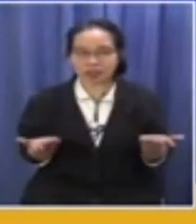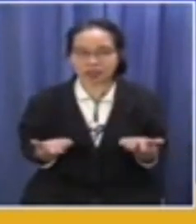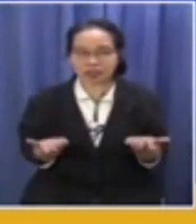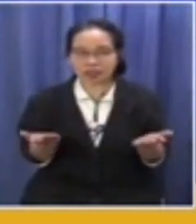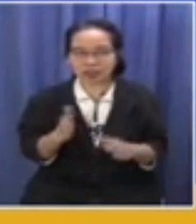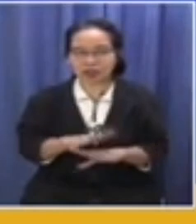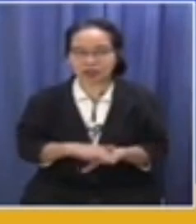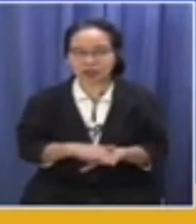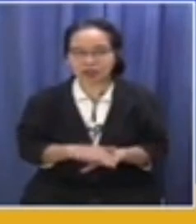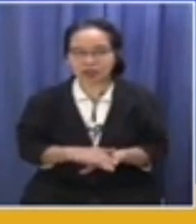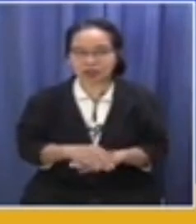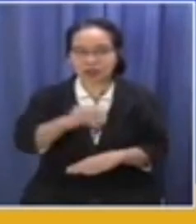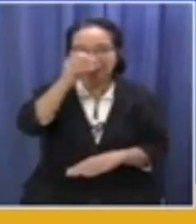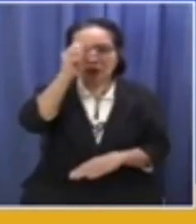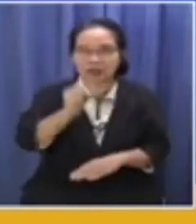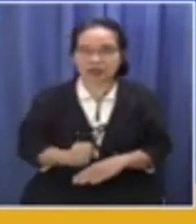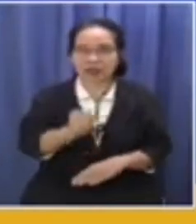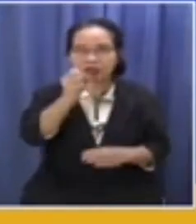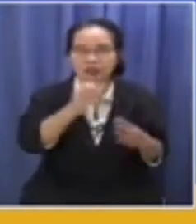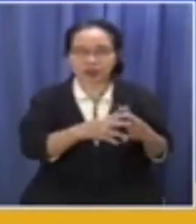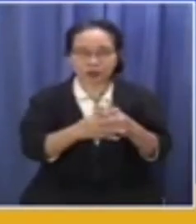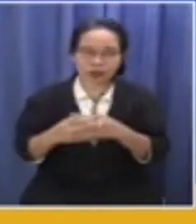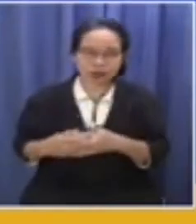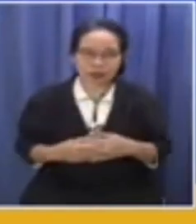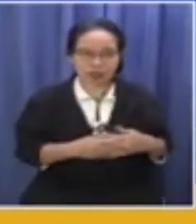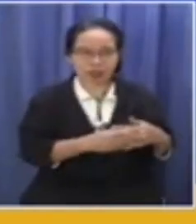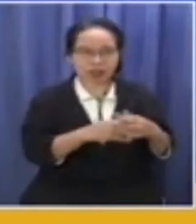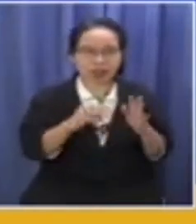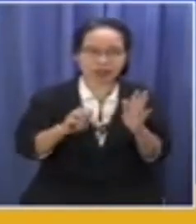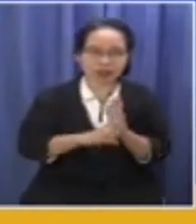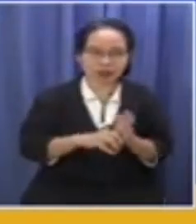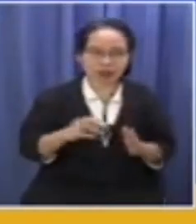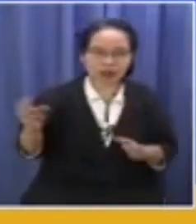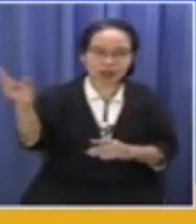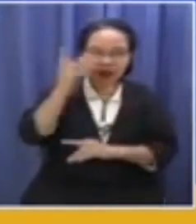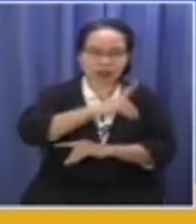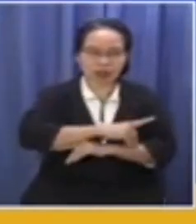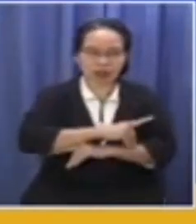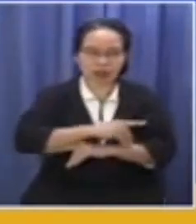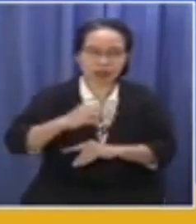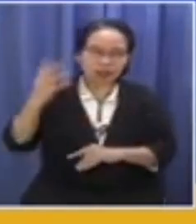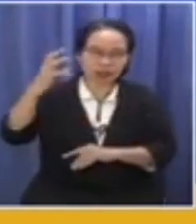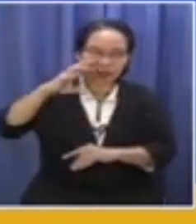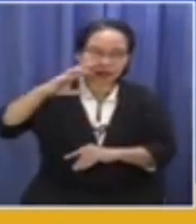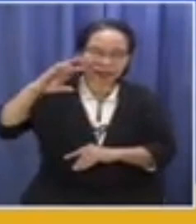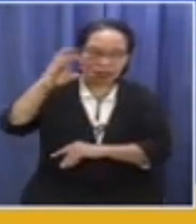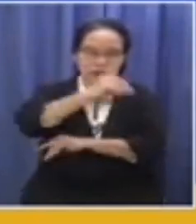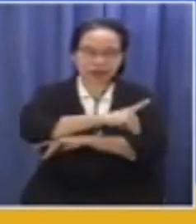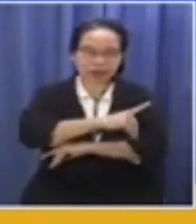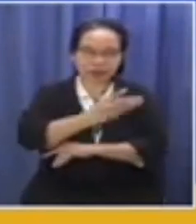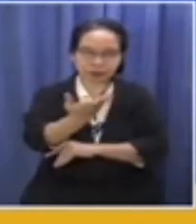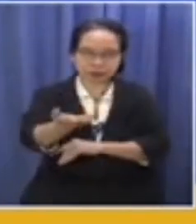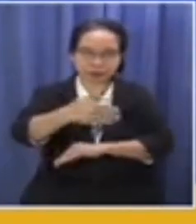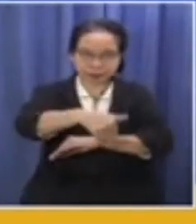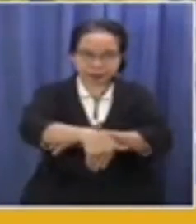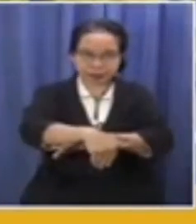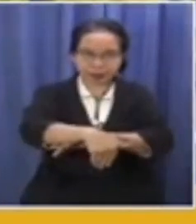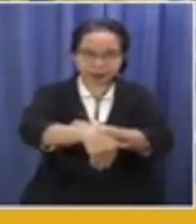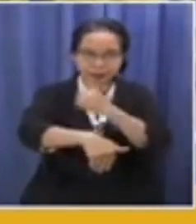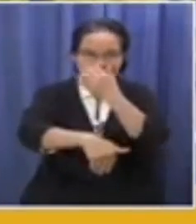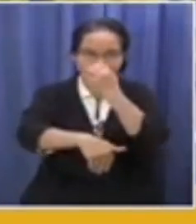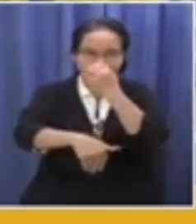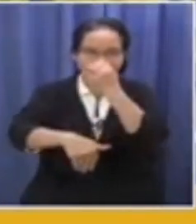sa South America eh halimbawa araw ngayon di ba dito sa amin araw diyan sa inyo Gabi